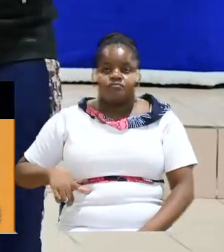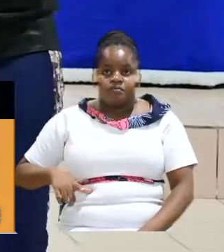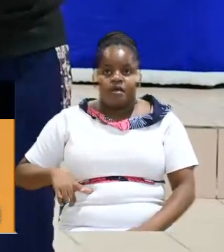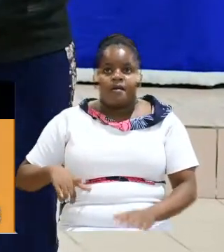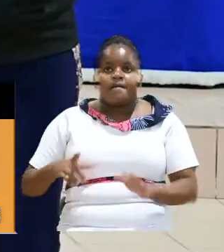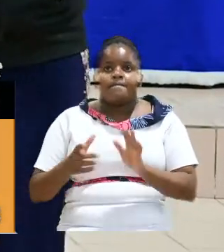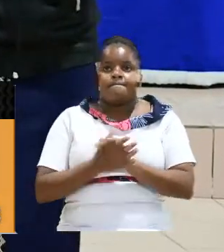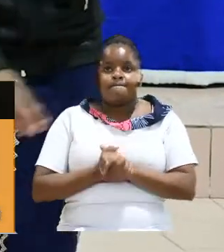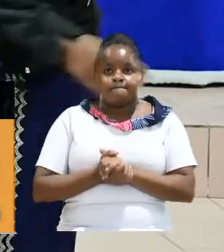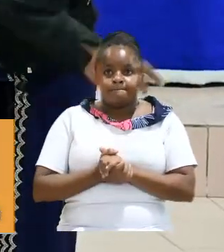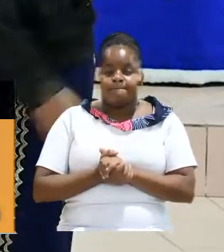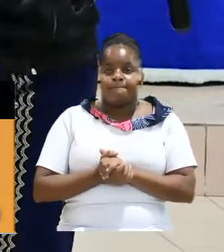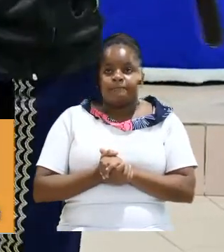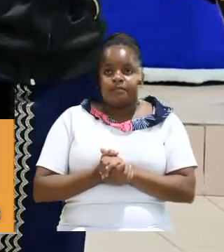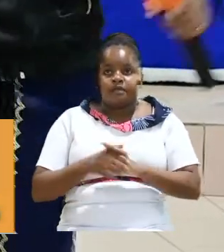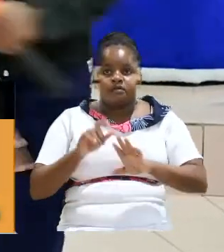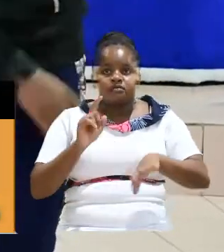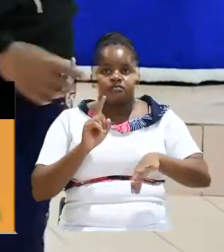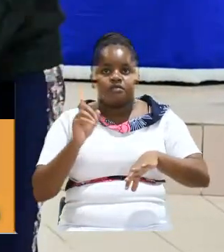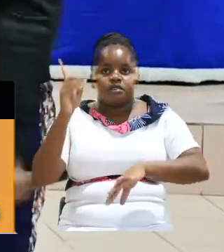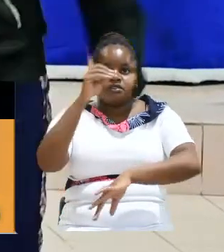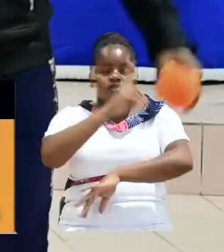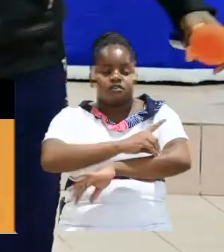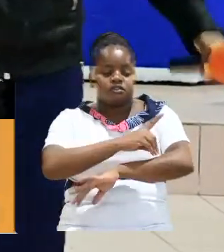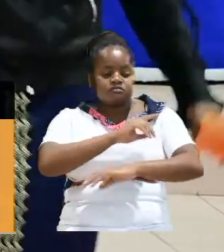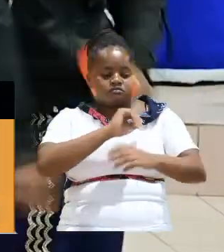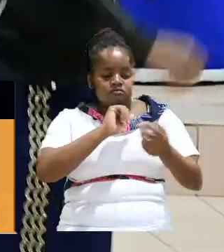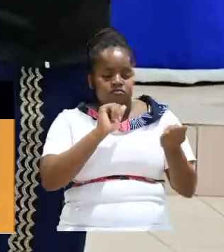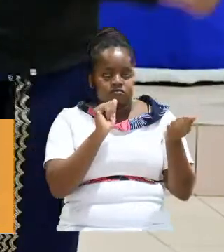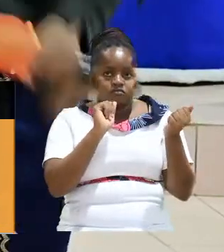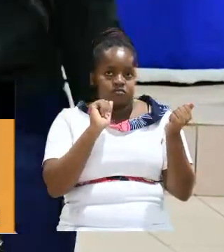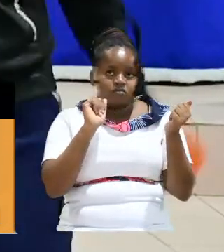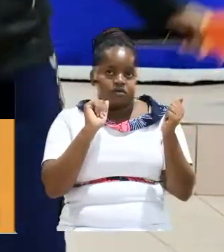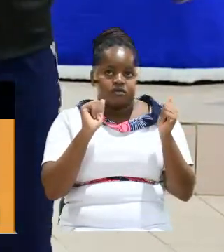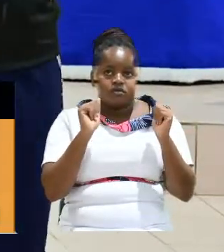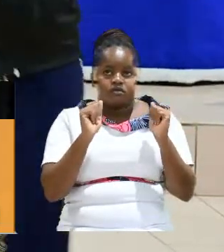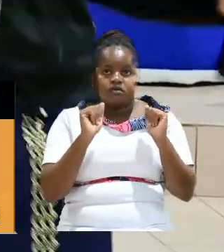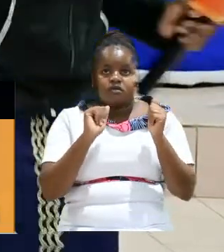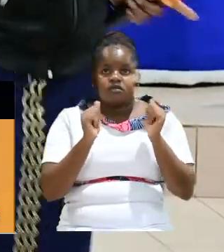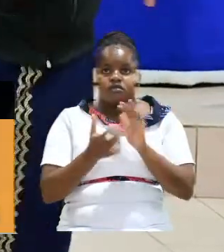zangu zimefika. Ninaomba nirekebishe.